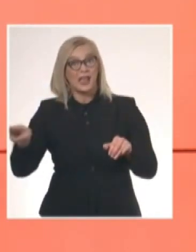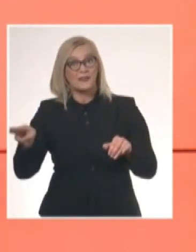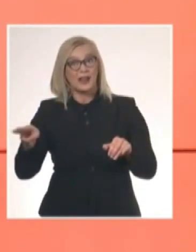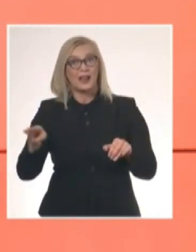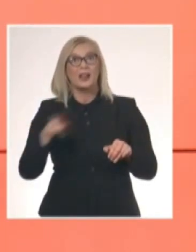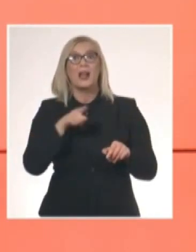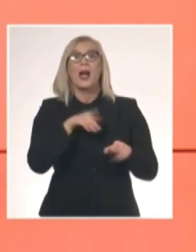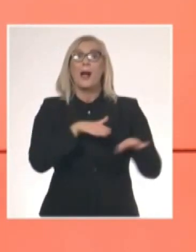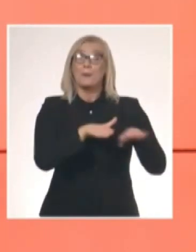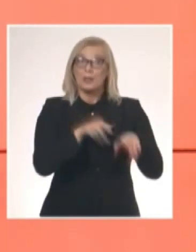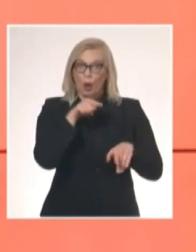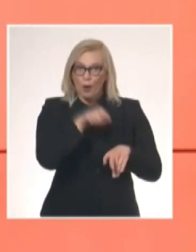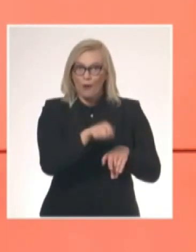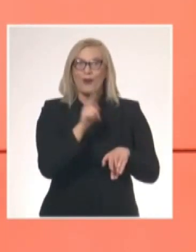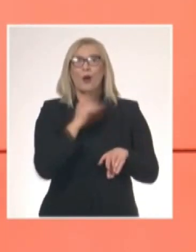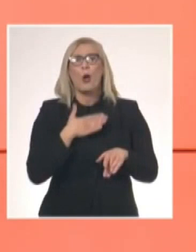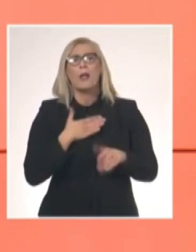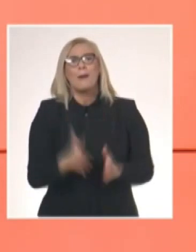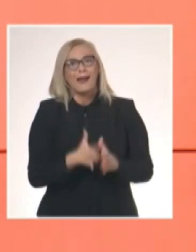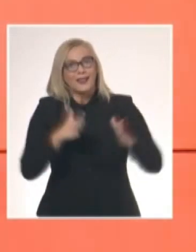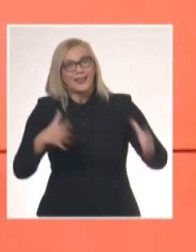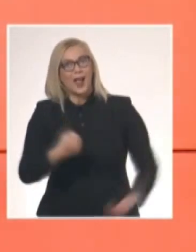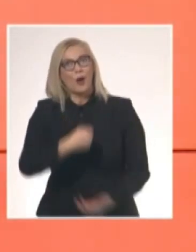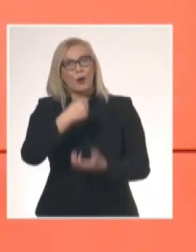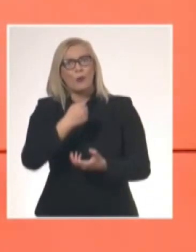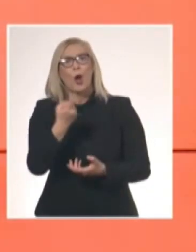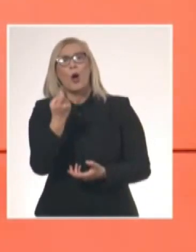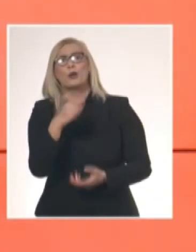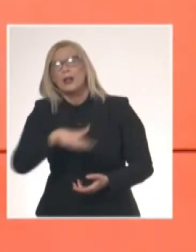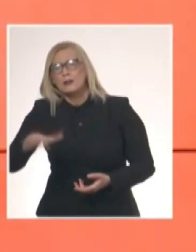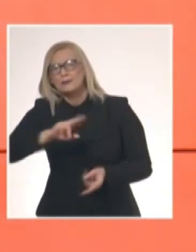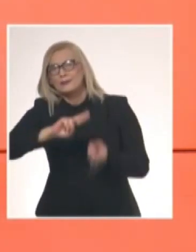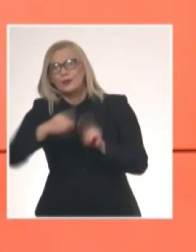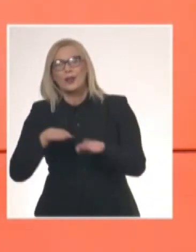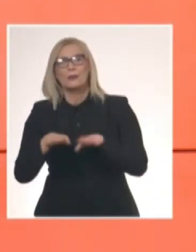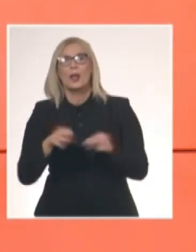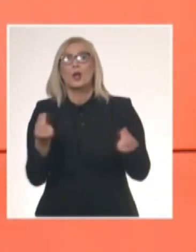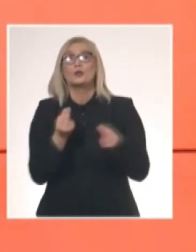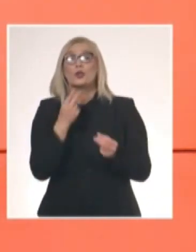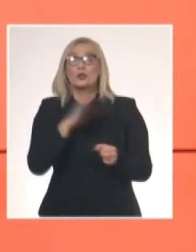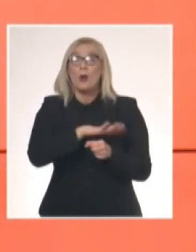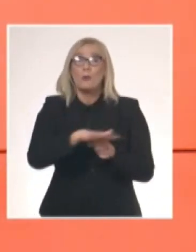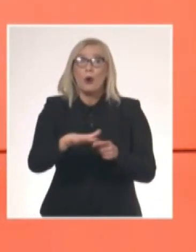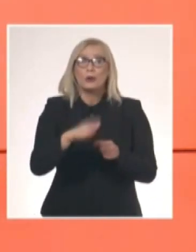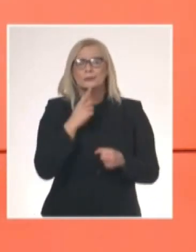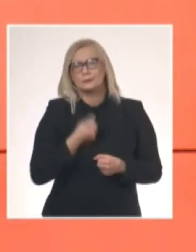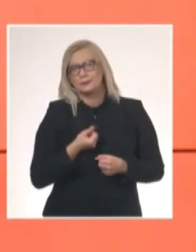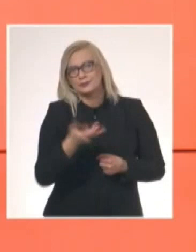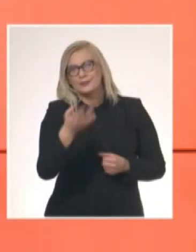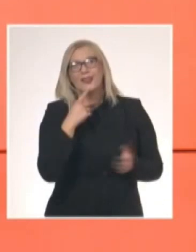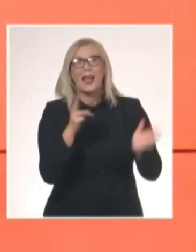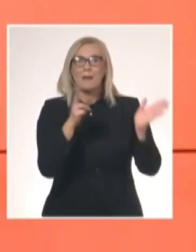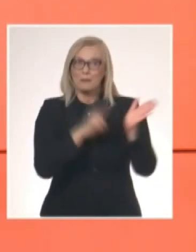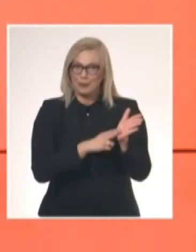rrezik social. Dhe për këtë arsye, shtesa për fëmijë dhe arsimim u fut jo vetëm për punonësit me të ardhurat të